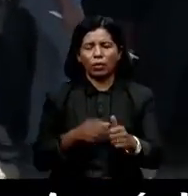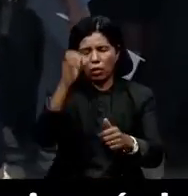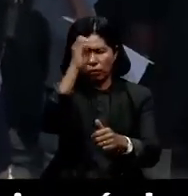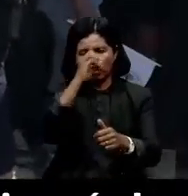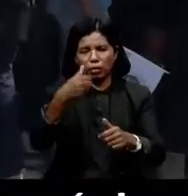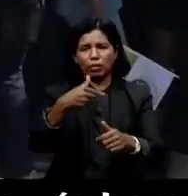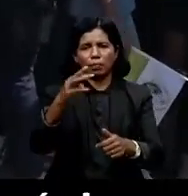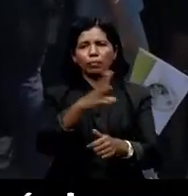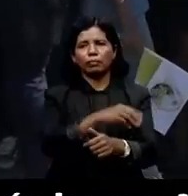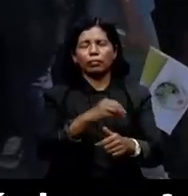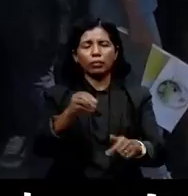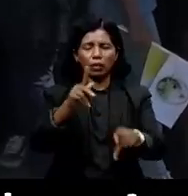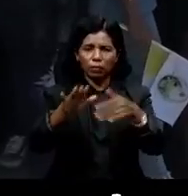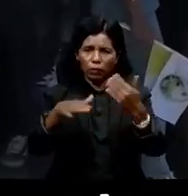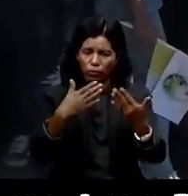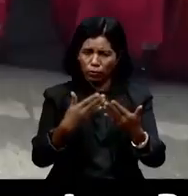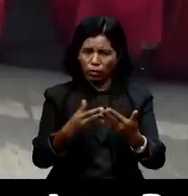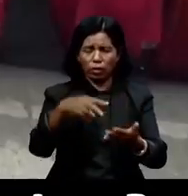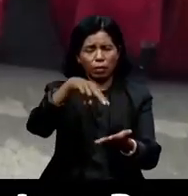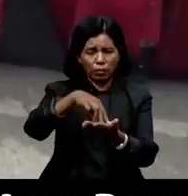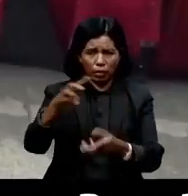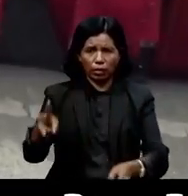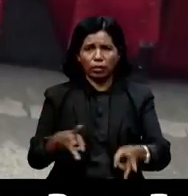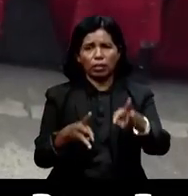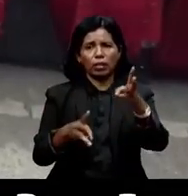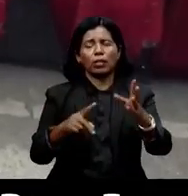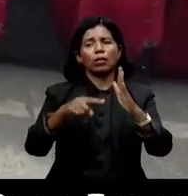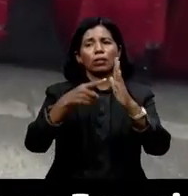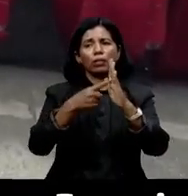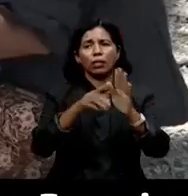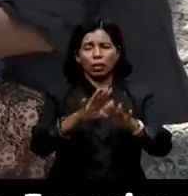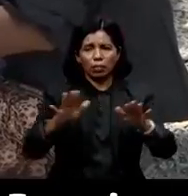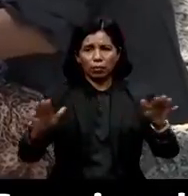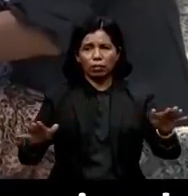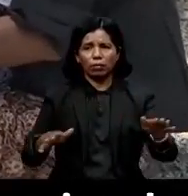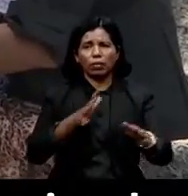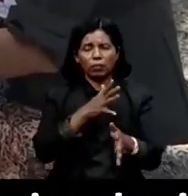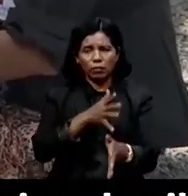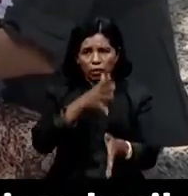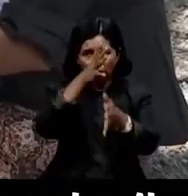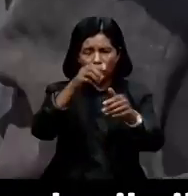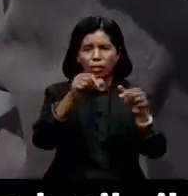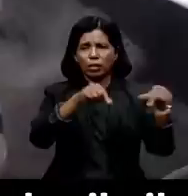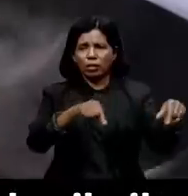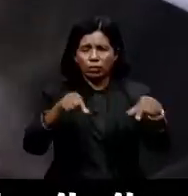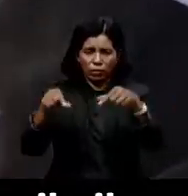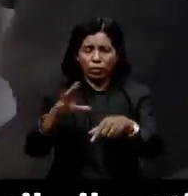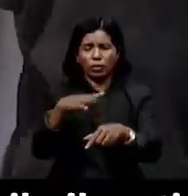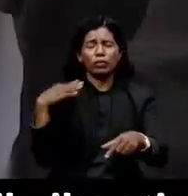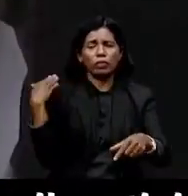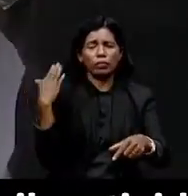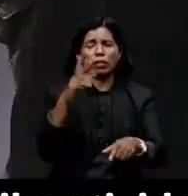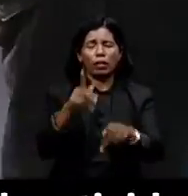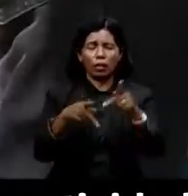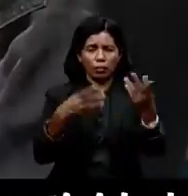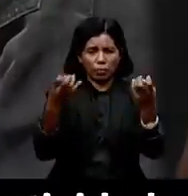zemeni ya terrenu, peregrinu sira ne behambri ki estrada nini ne. Hahu husi labar kik ferika tuas deficiencia, zoveng no ema